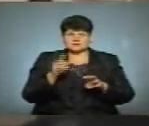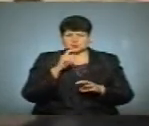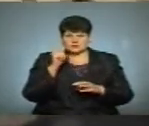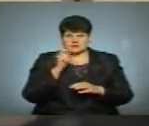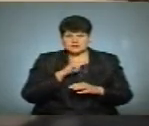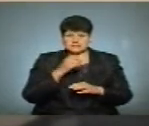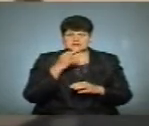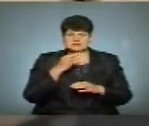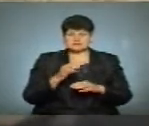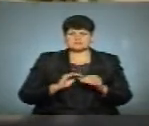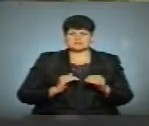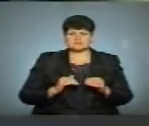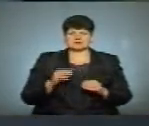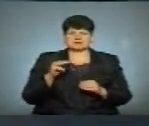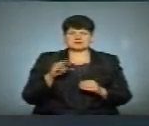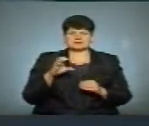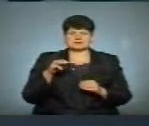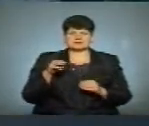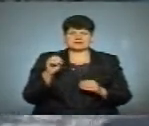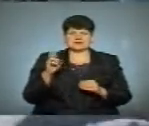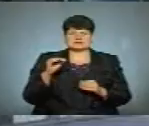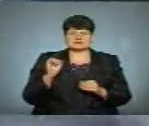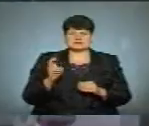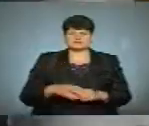розповів підприємець Тернопільщини Тарас Тецик.